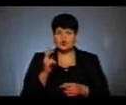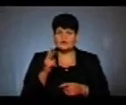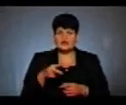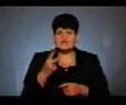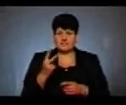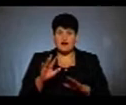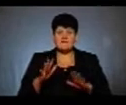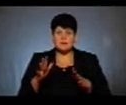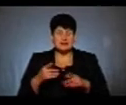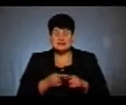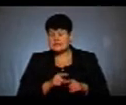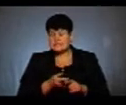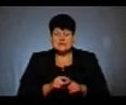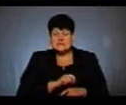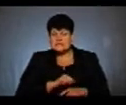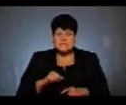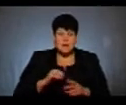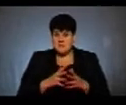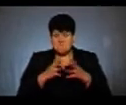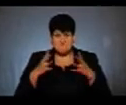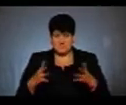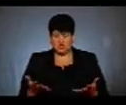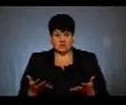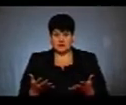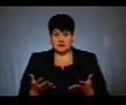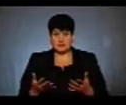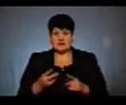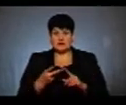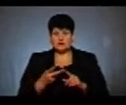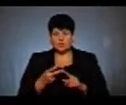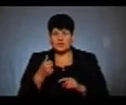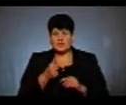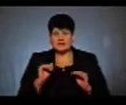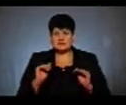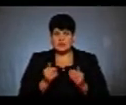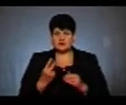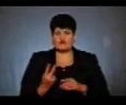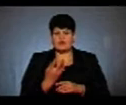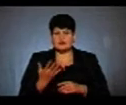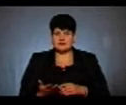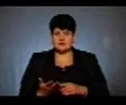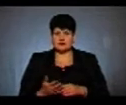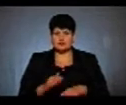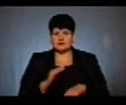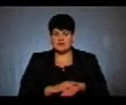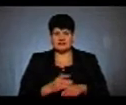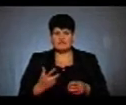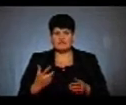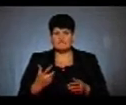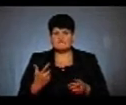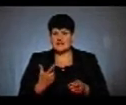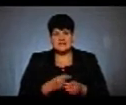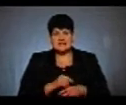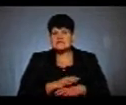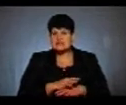найбільше. За той час, що я працюю в службі, більше не було, то буквально на другий рік кількість зменшилося в два рази, хоча тоді вакцинації не було тотальної,